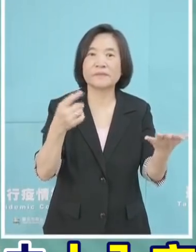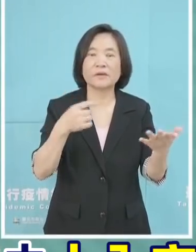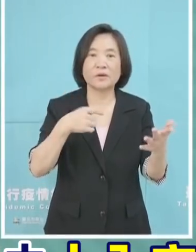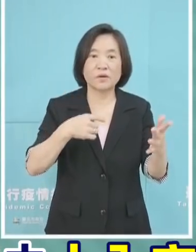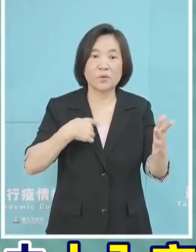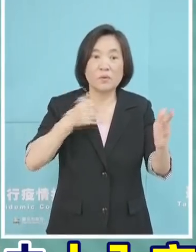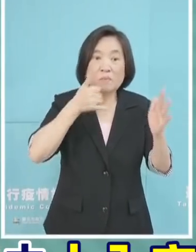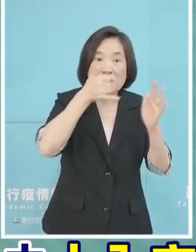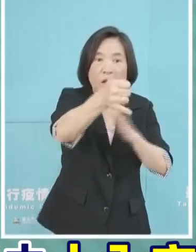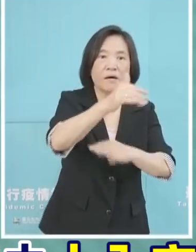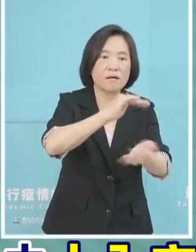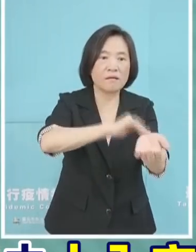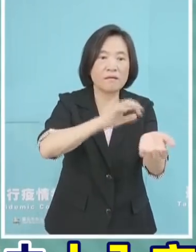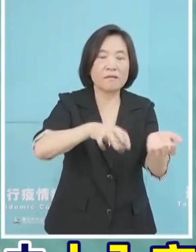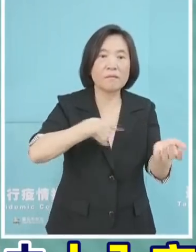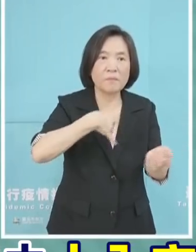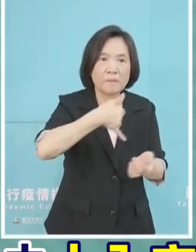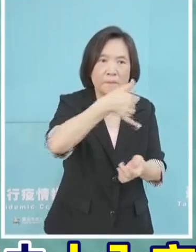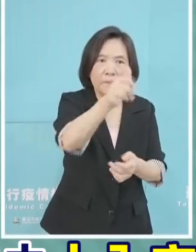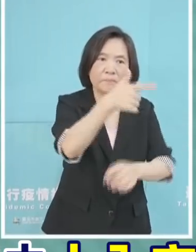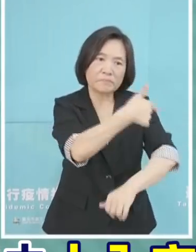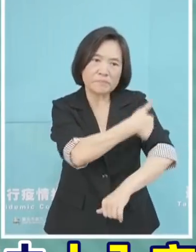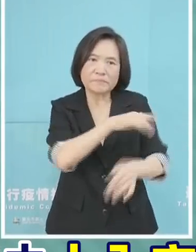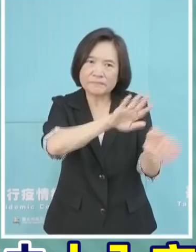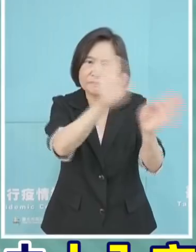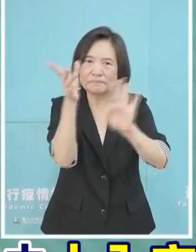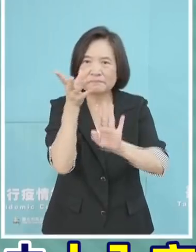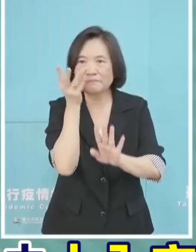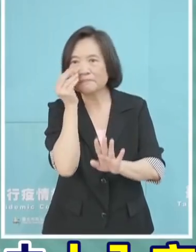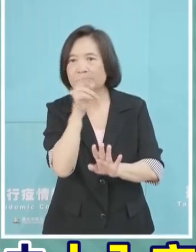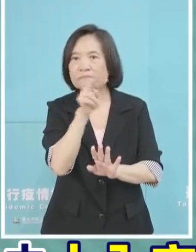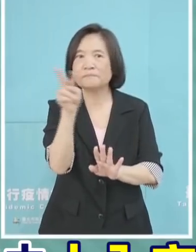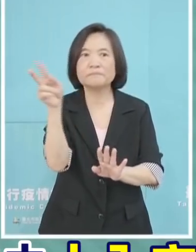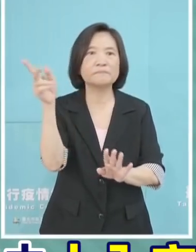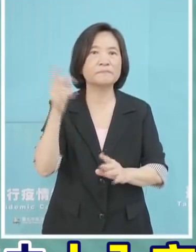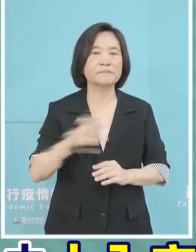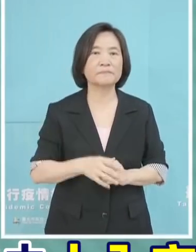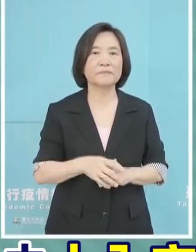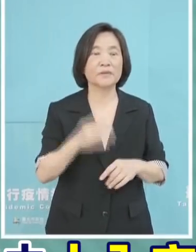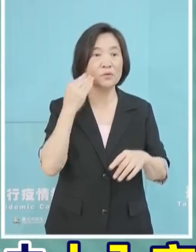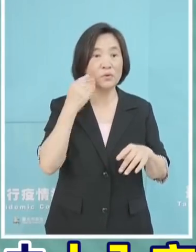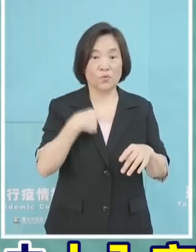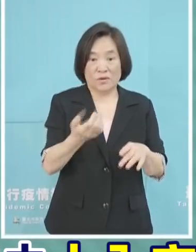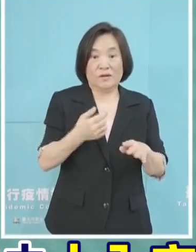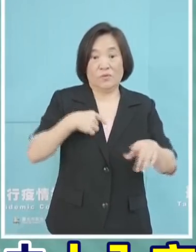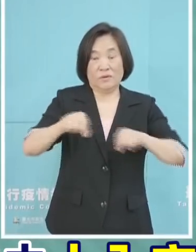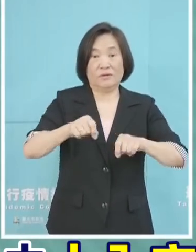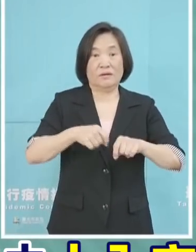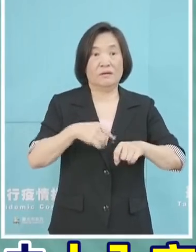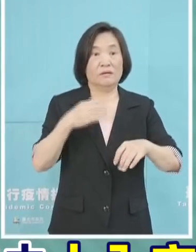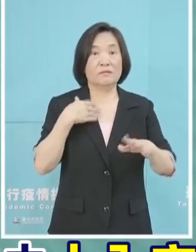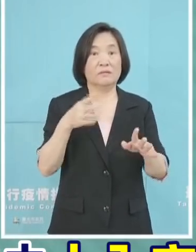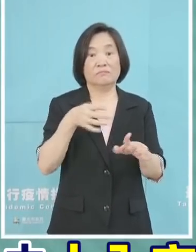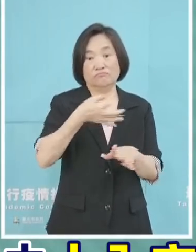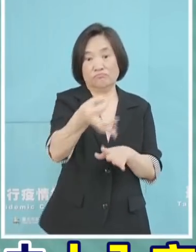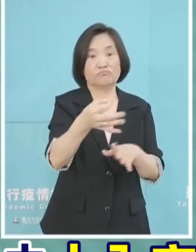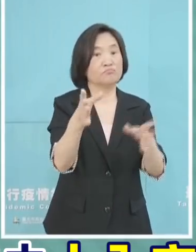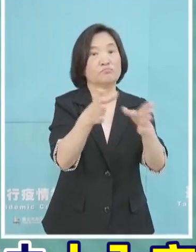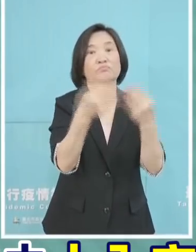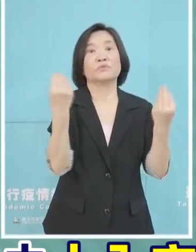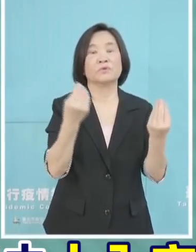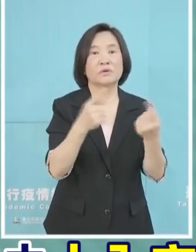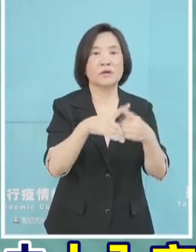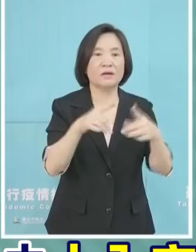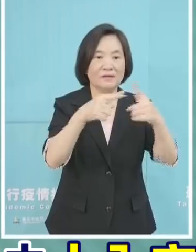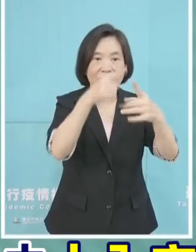线哦，实际视察那个打疫苗的状况，你知道，发现说这样做哈，都免费掉，你知道哈，然后用人头